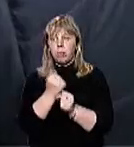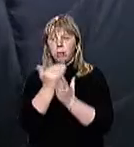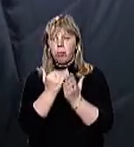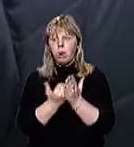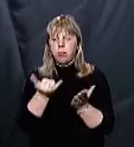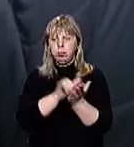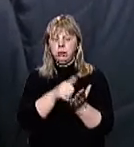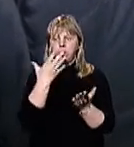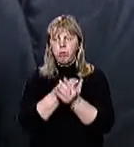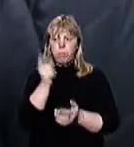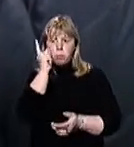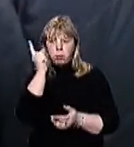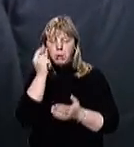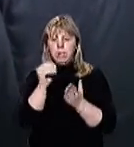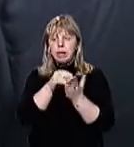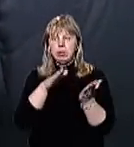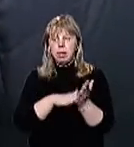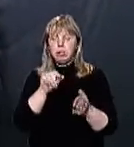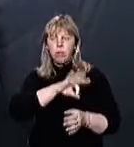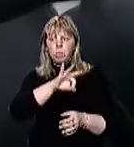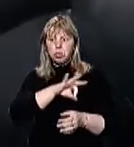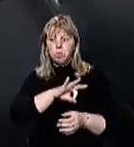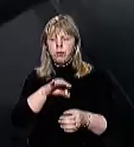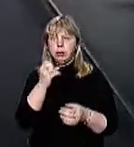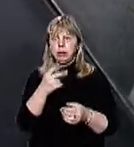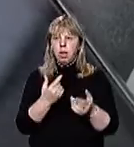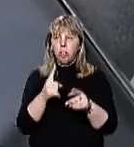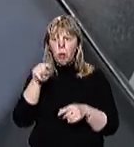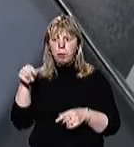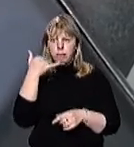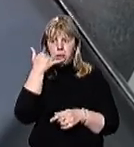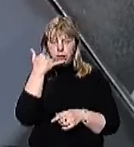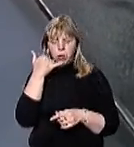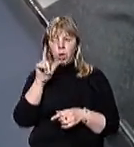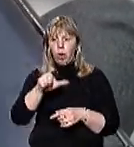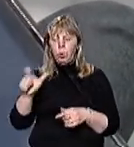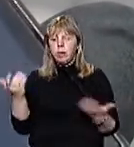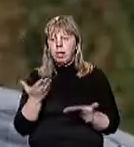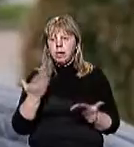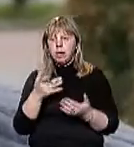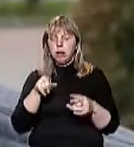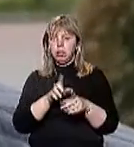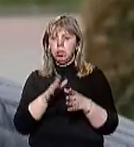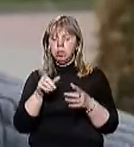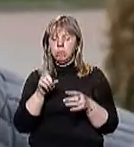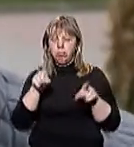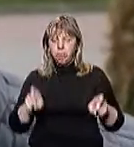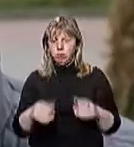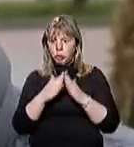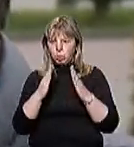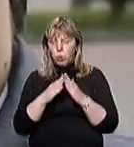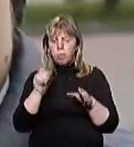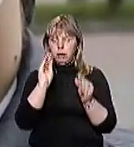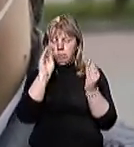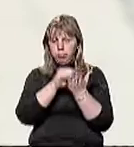на своєму смартфоні. Реєстрація користувачів відбувається за номером телефону. Люди, які перебувають у групі ризику,